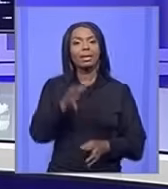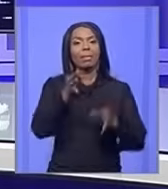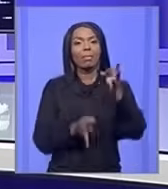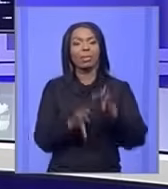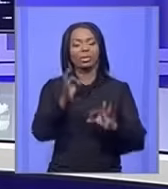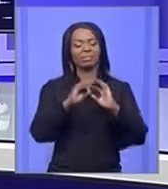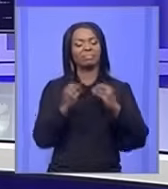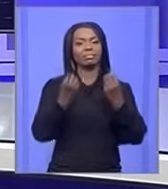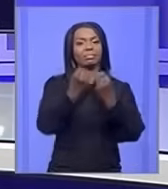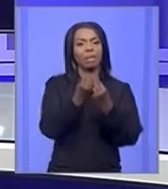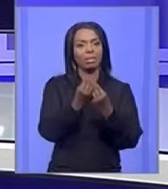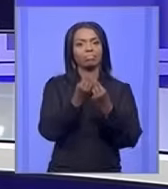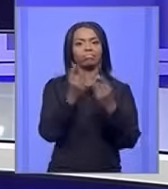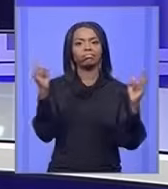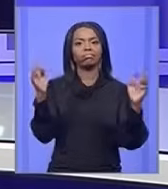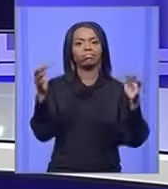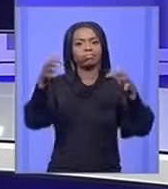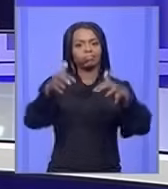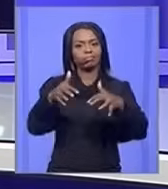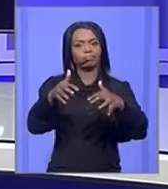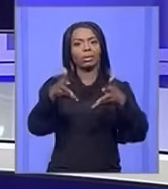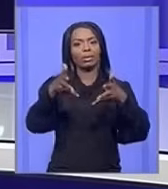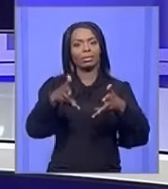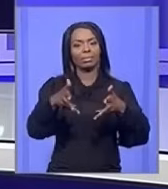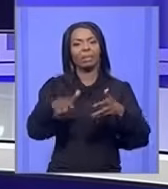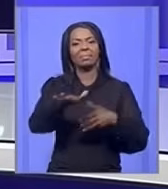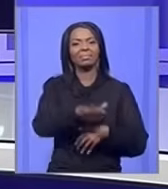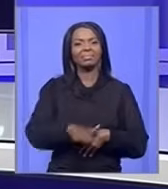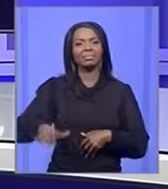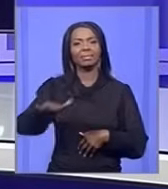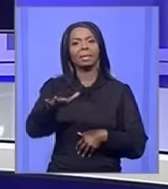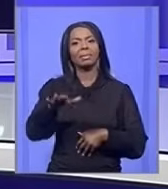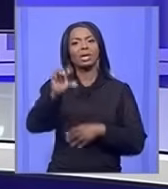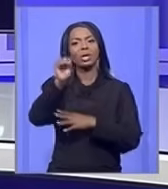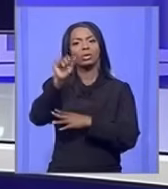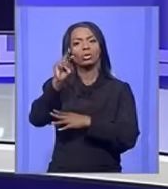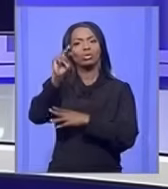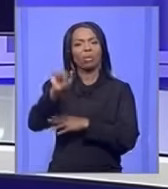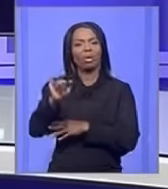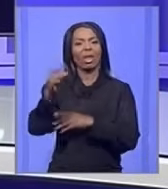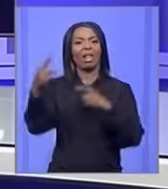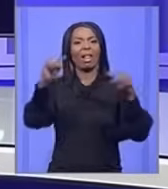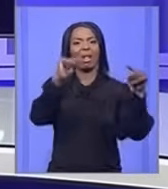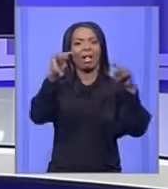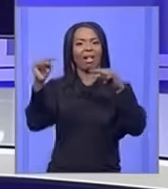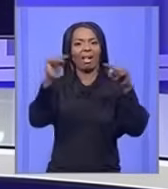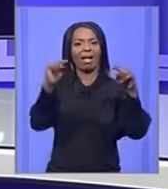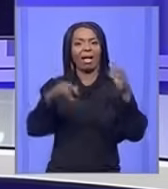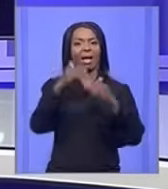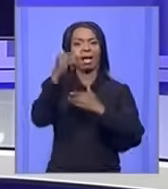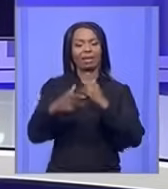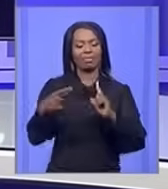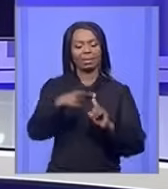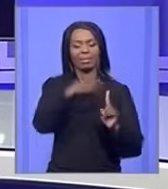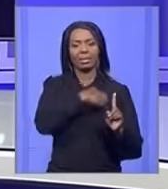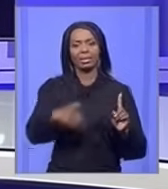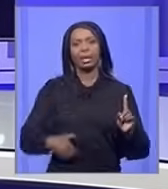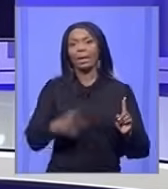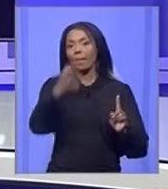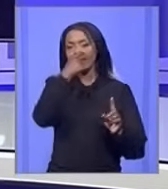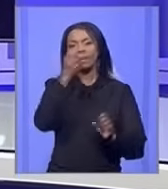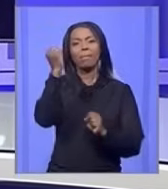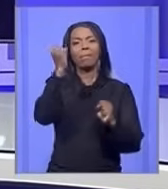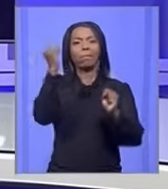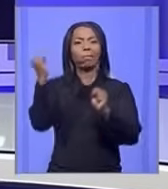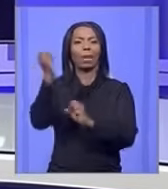Mekgatlo ya dipolitiki e be e swere dingangišano ka ga polelo ya semmušo ya pulo ya palamente ya mopresidente Cyril